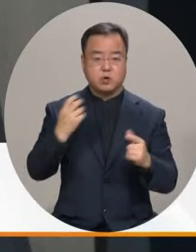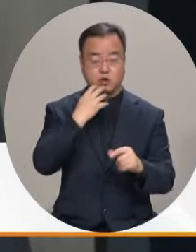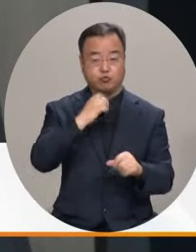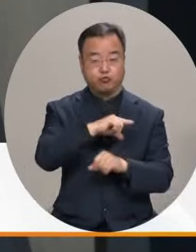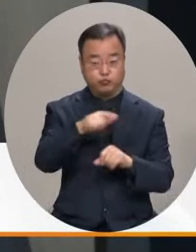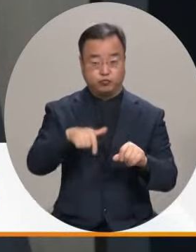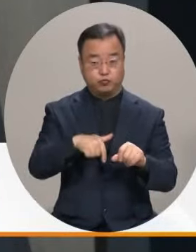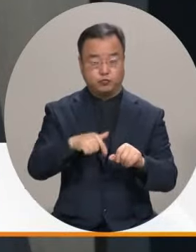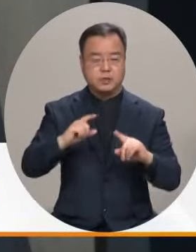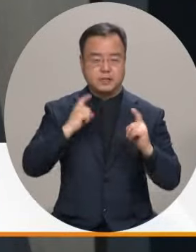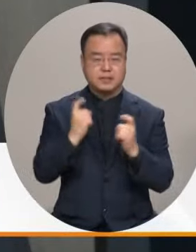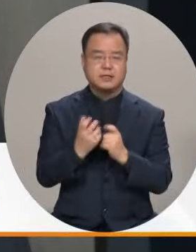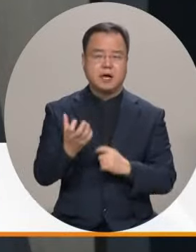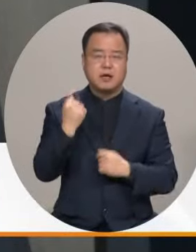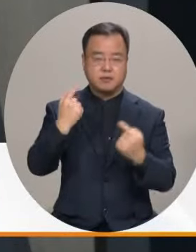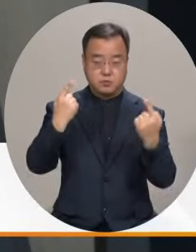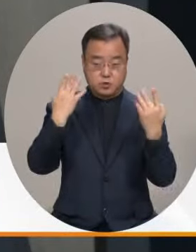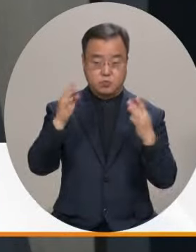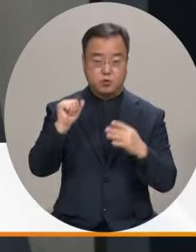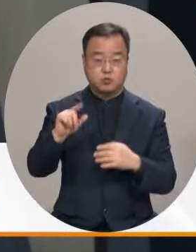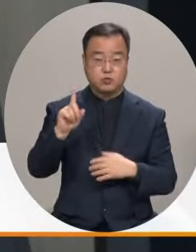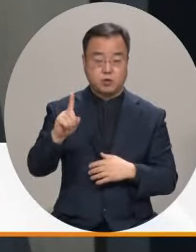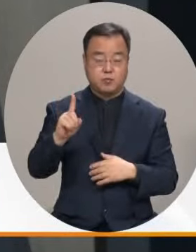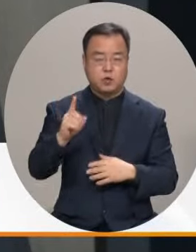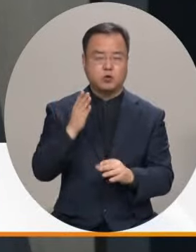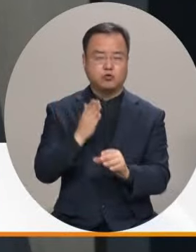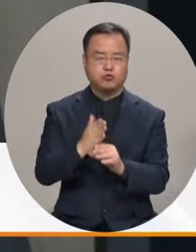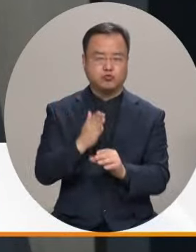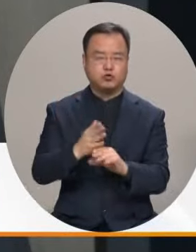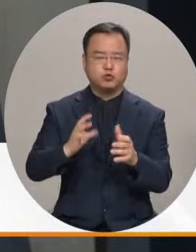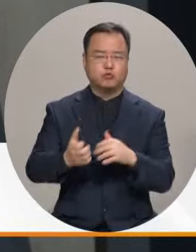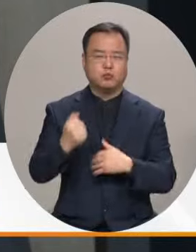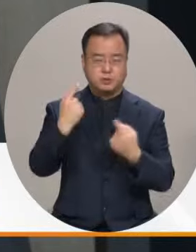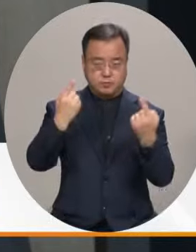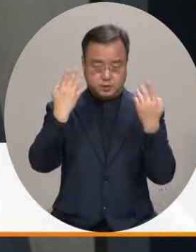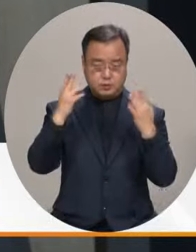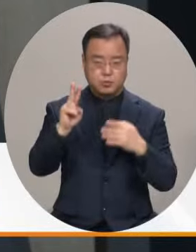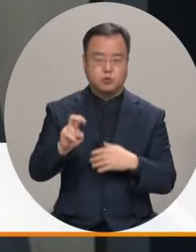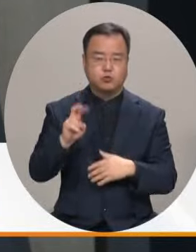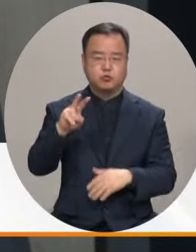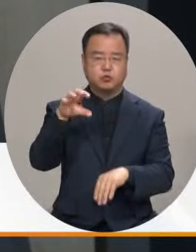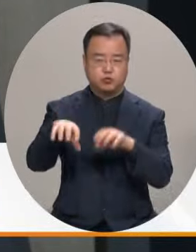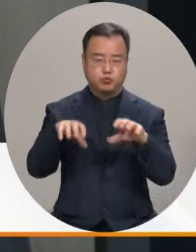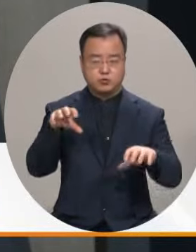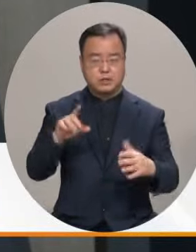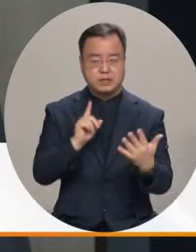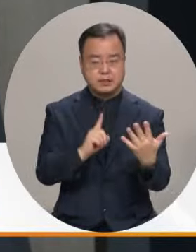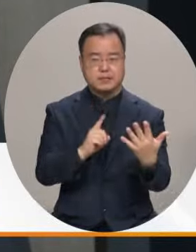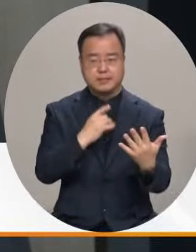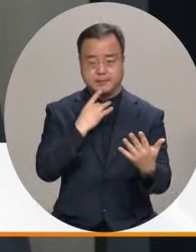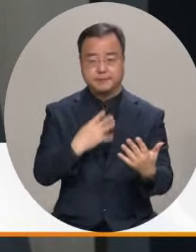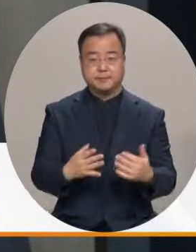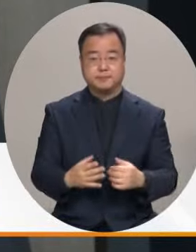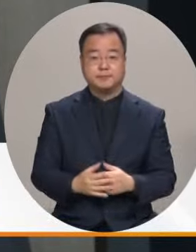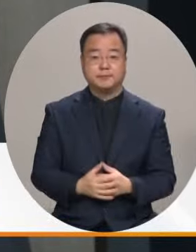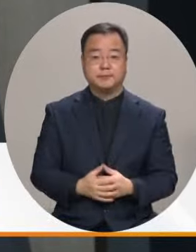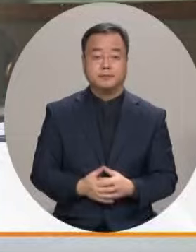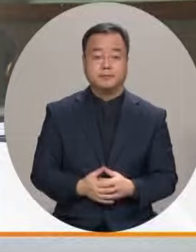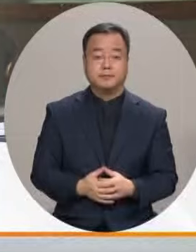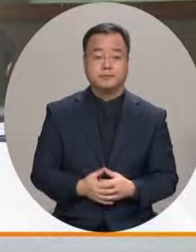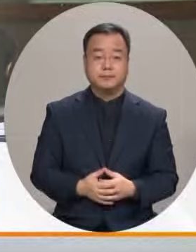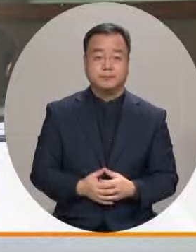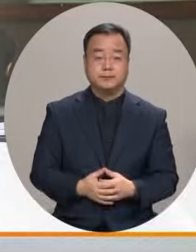신 한계 대학교 거점 국립대와 국가 중심대학 22개 대학에만 해당되는 이야기입니다네